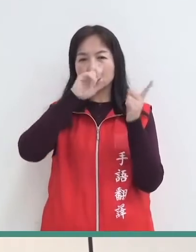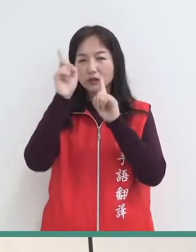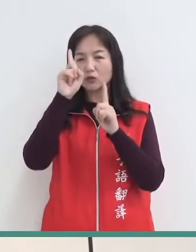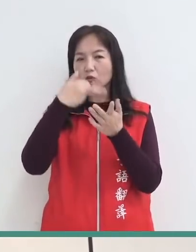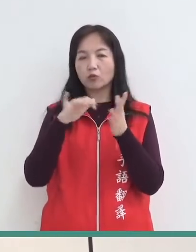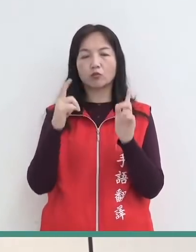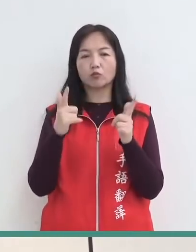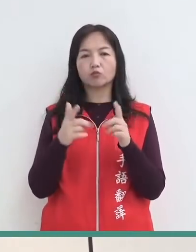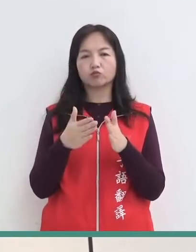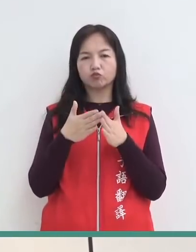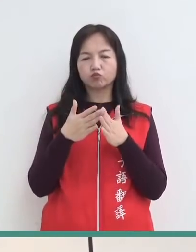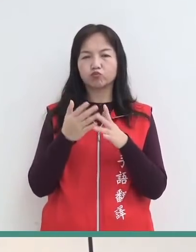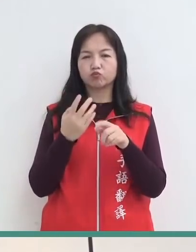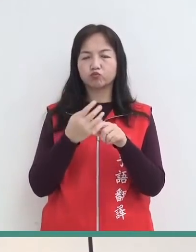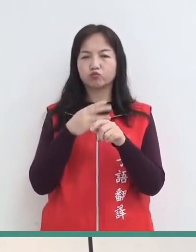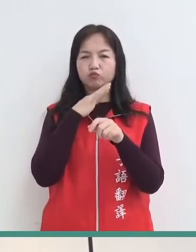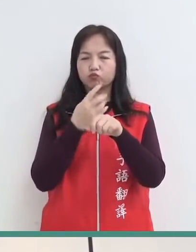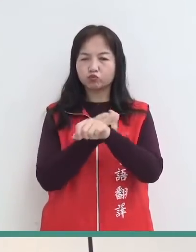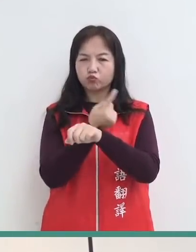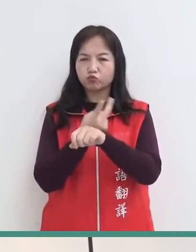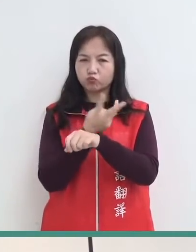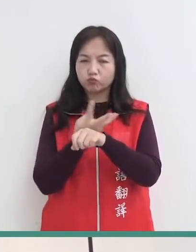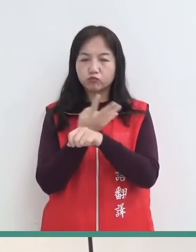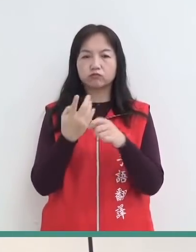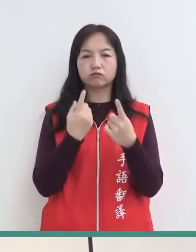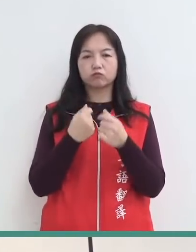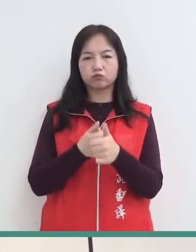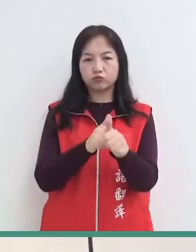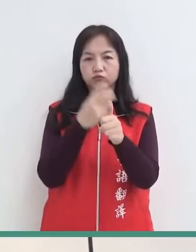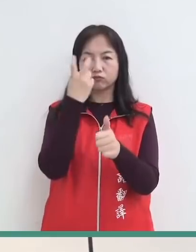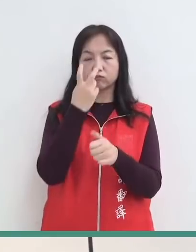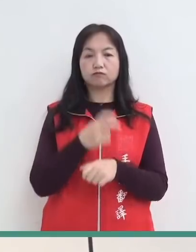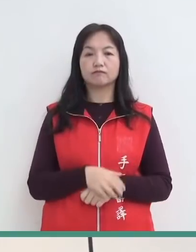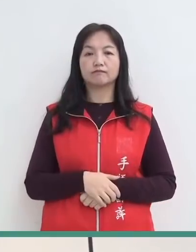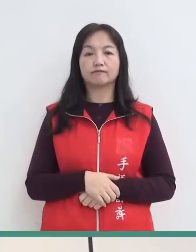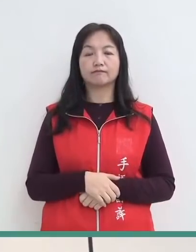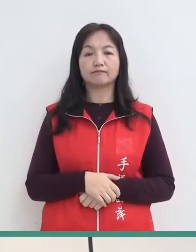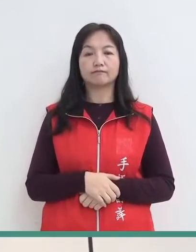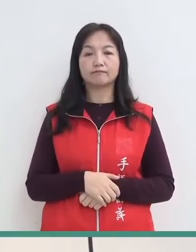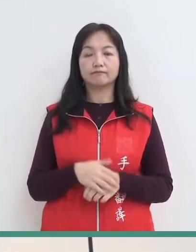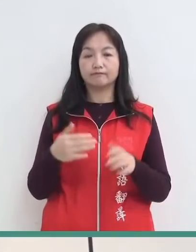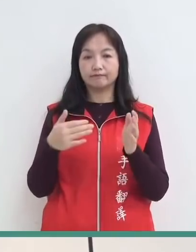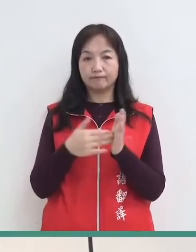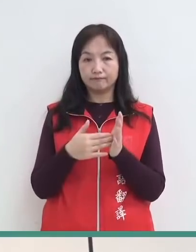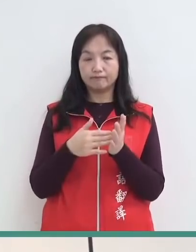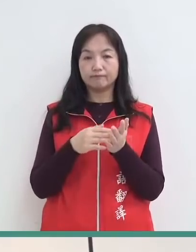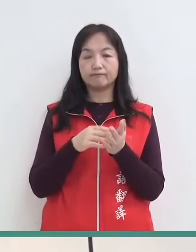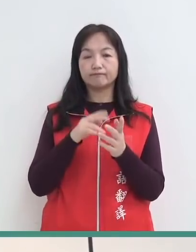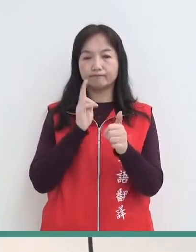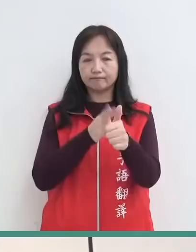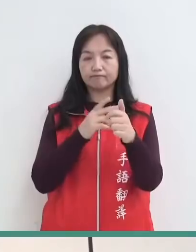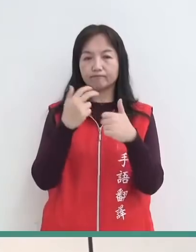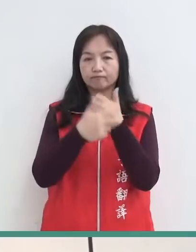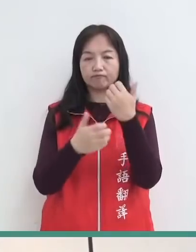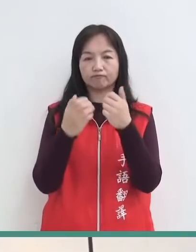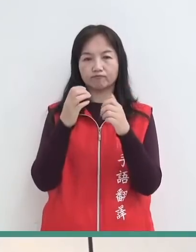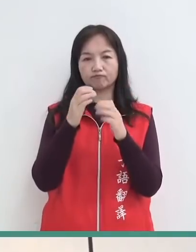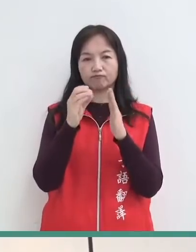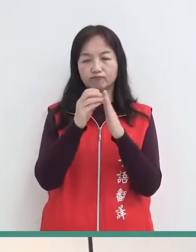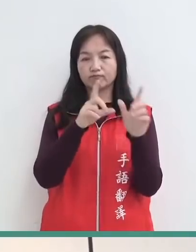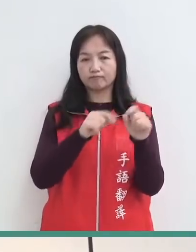位，哦，几乎都是以小时为单位。好，这个部分就请卫生局全力以赴